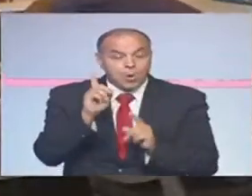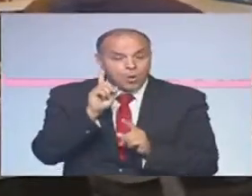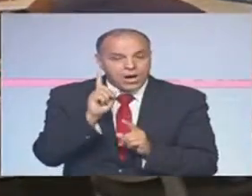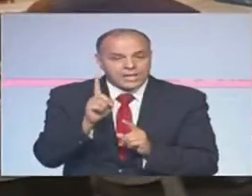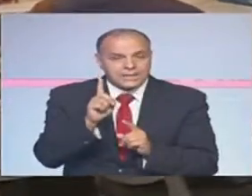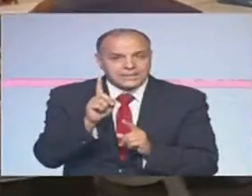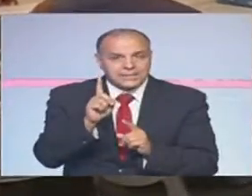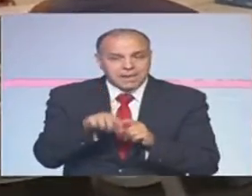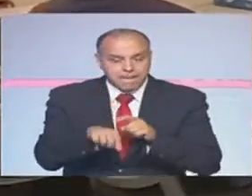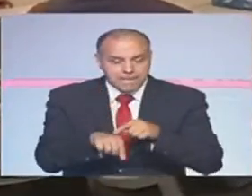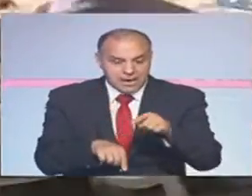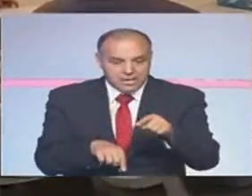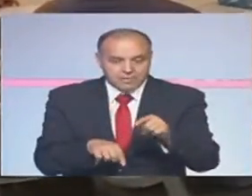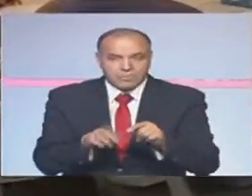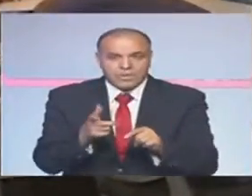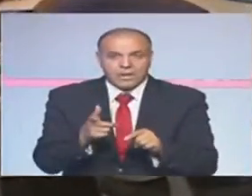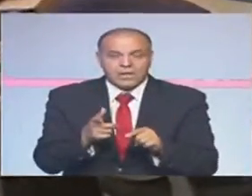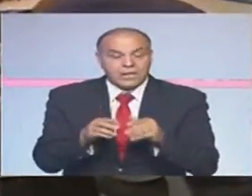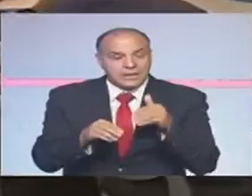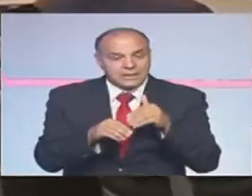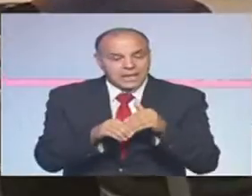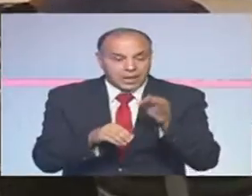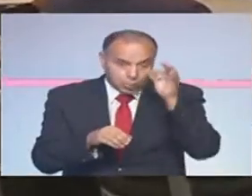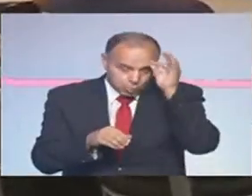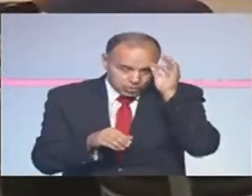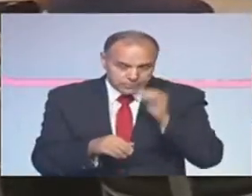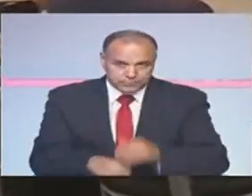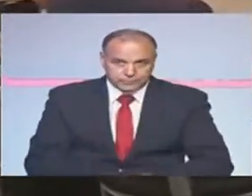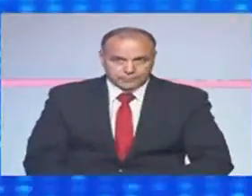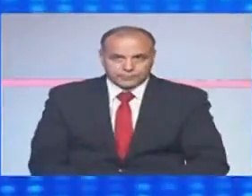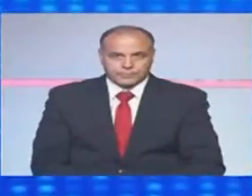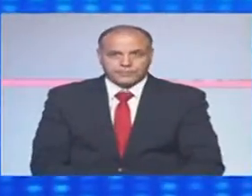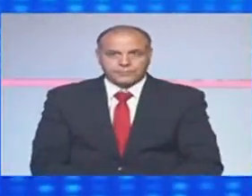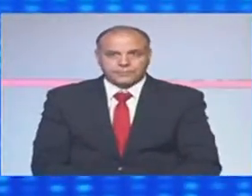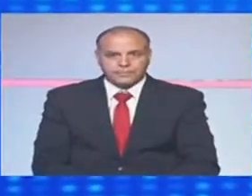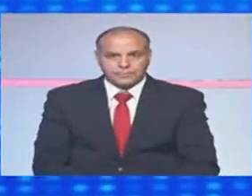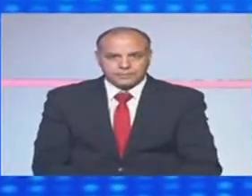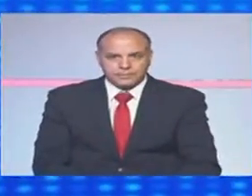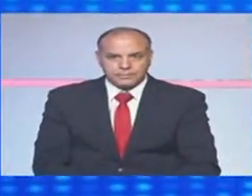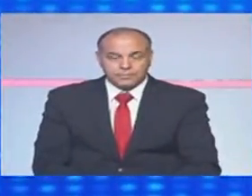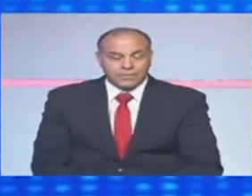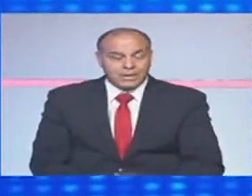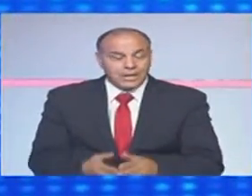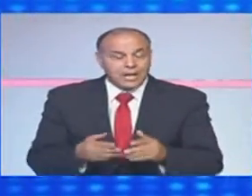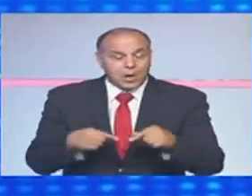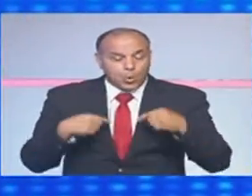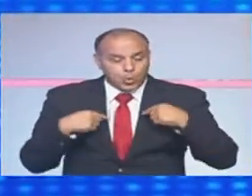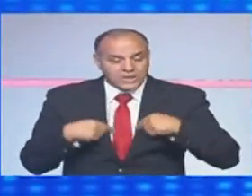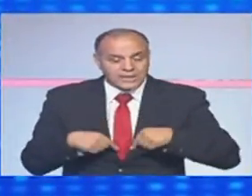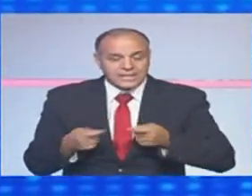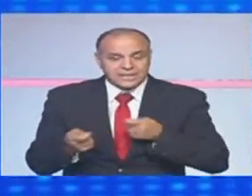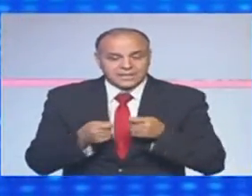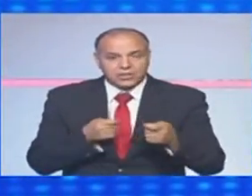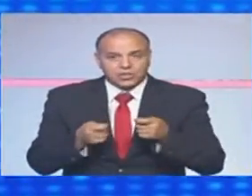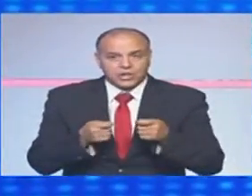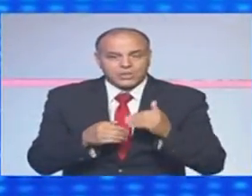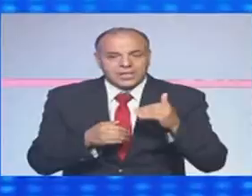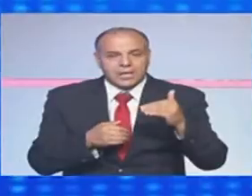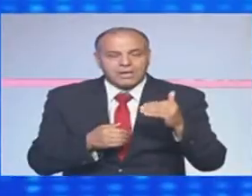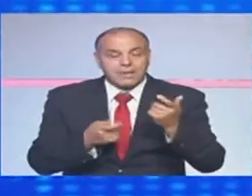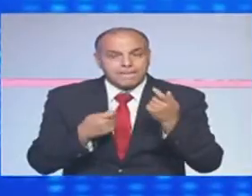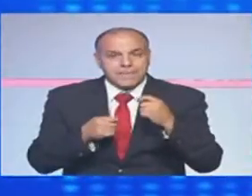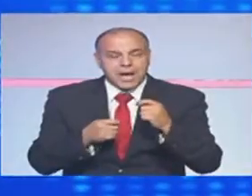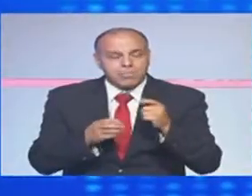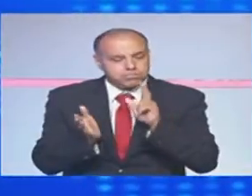هذه المره داخل الجمهوريه اطلقت وزاره التجاره وتنميه الصادرات